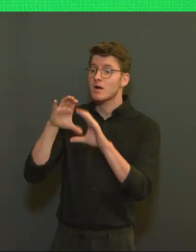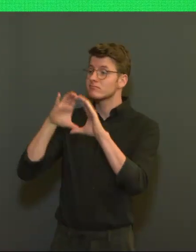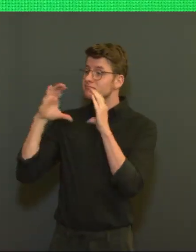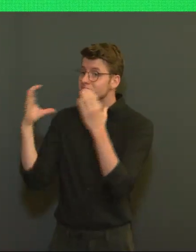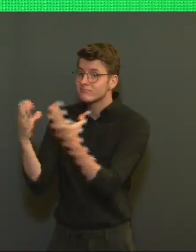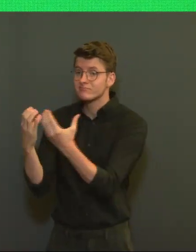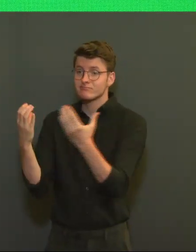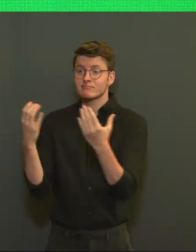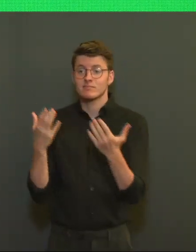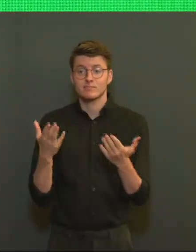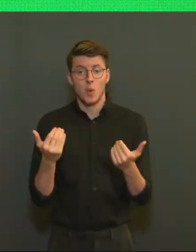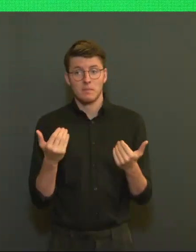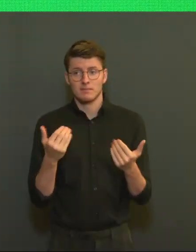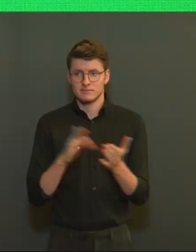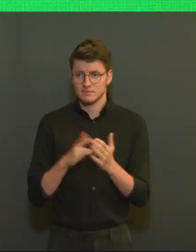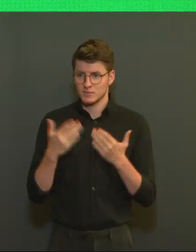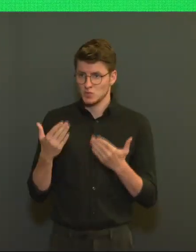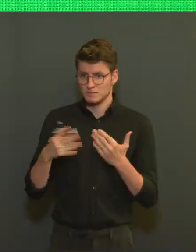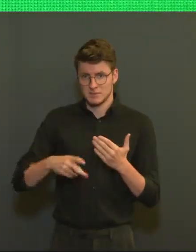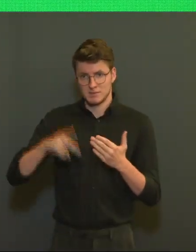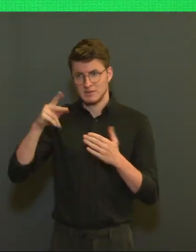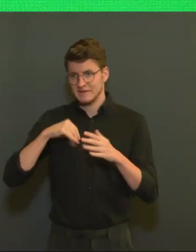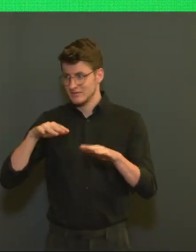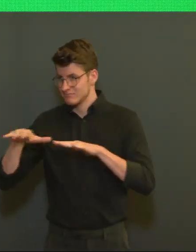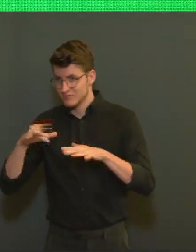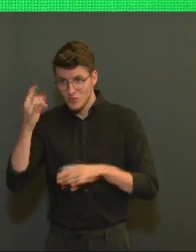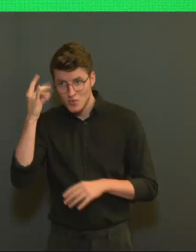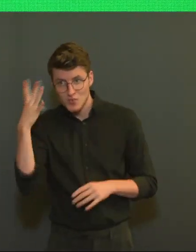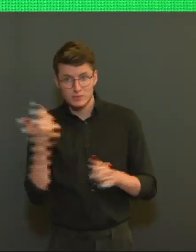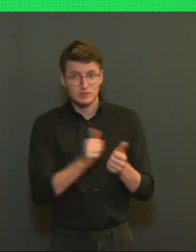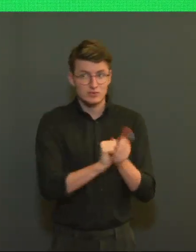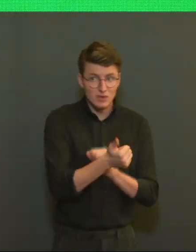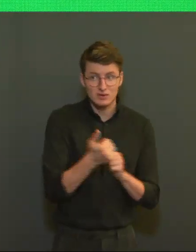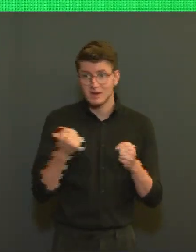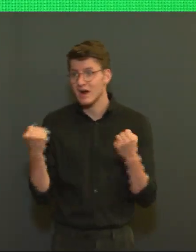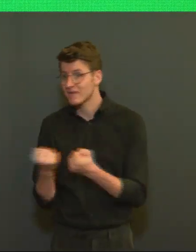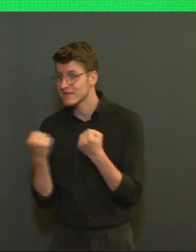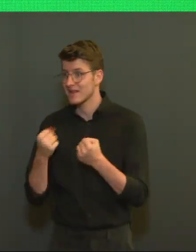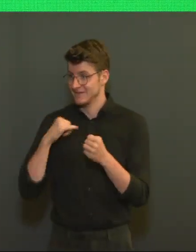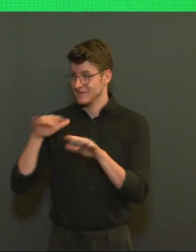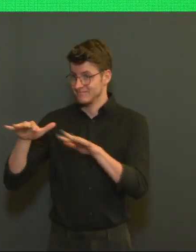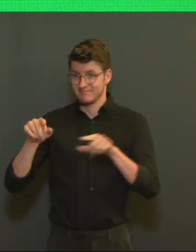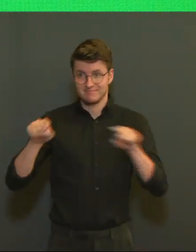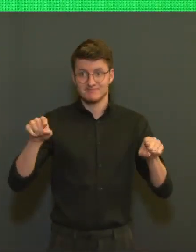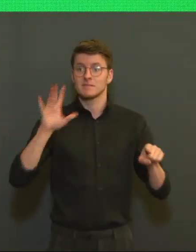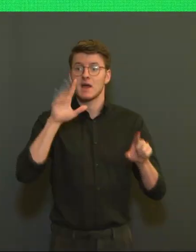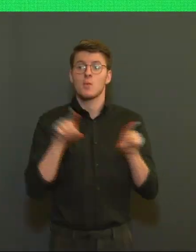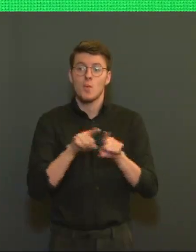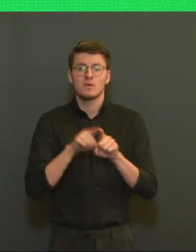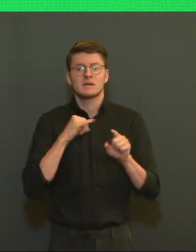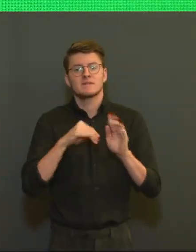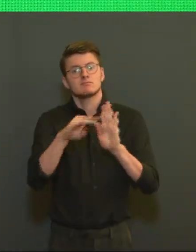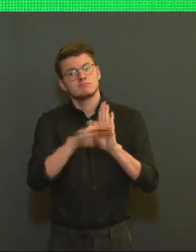en sportieve activiteiten te organiseren met publiek. Uiteraard met de nodige voorzorgsmaatregelen. Veel mensen